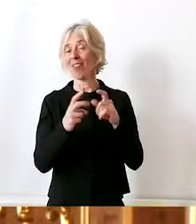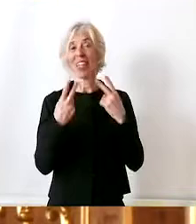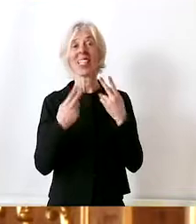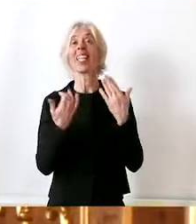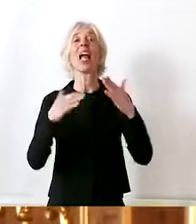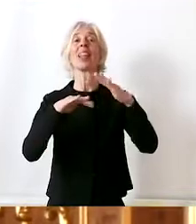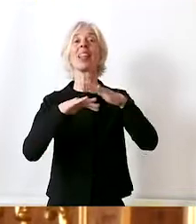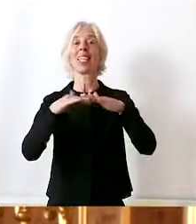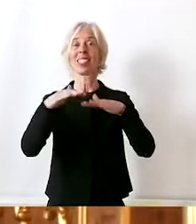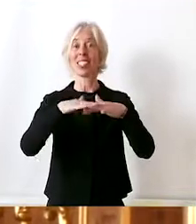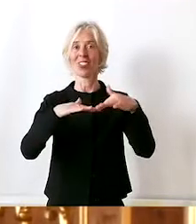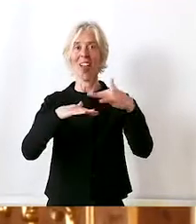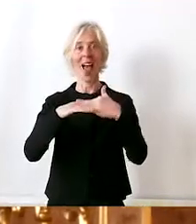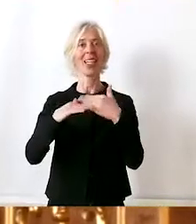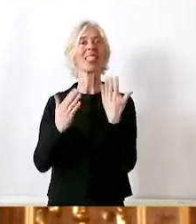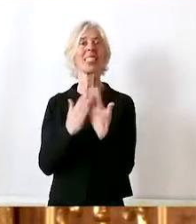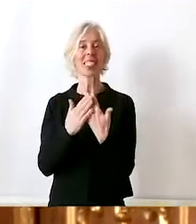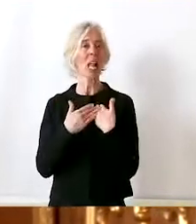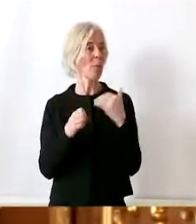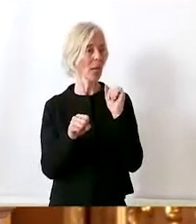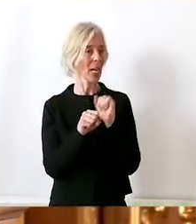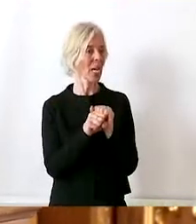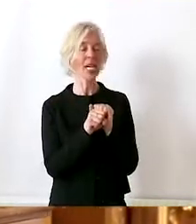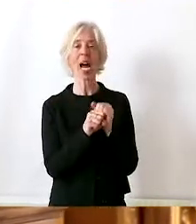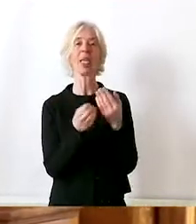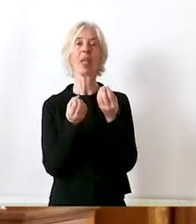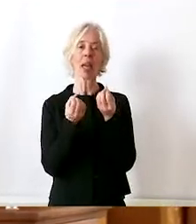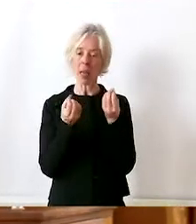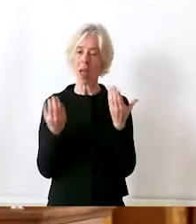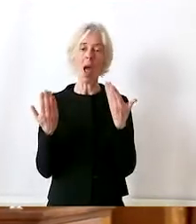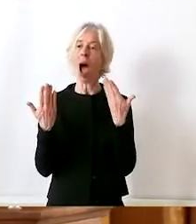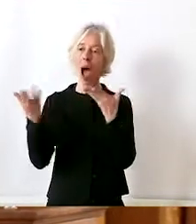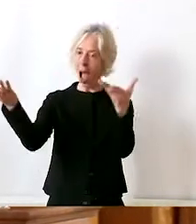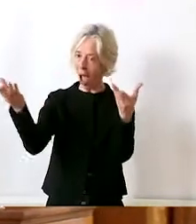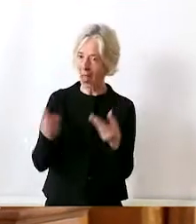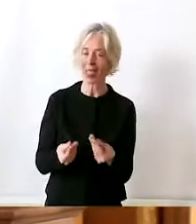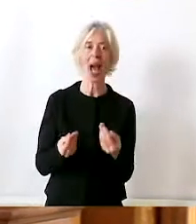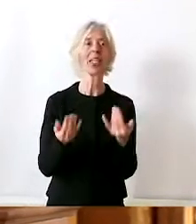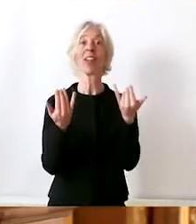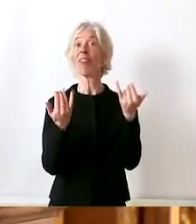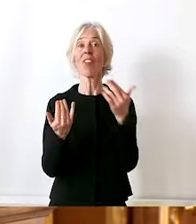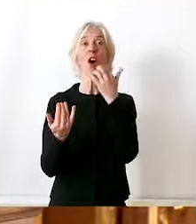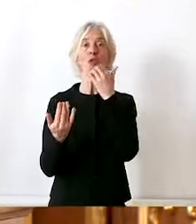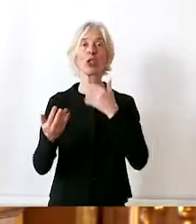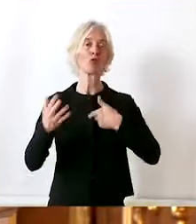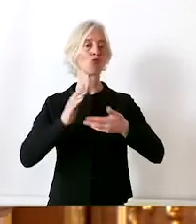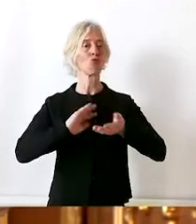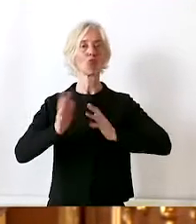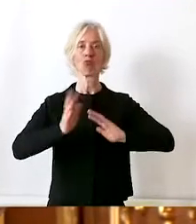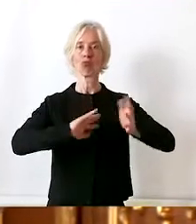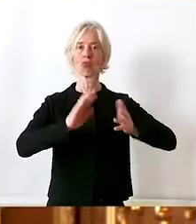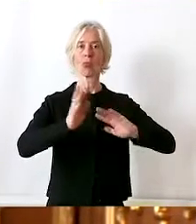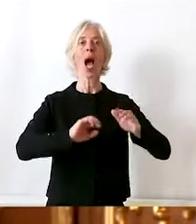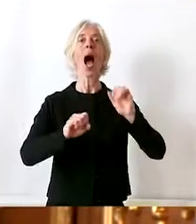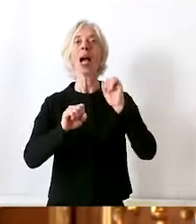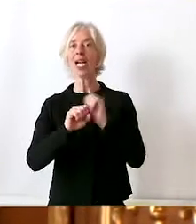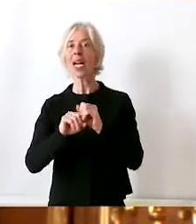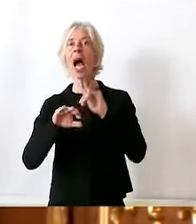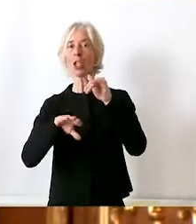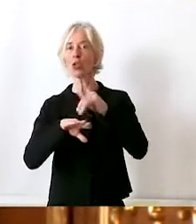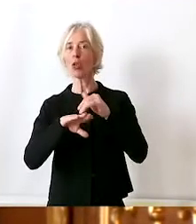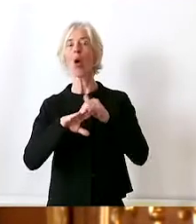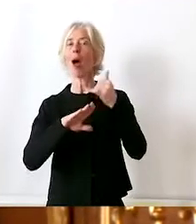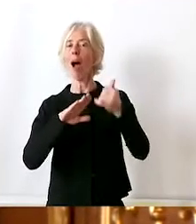wollen, können innerhalb des Zeitrahmens, den wir vorgegeben haben auf der Einladung, noch ganz locker eine Netzwerkaktion hinten anstellen.